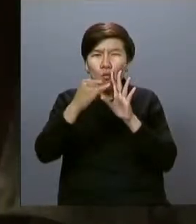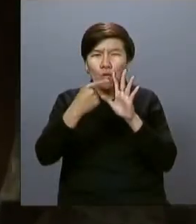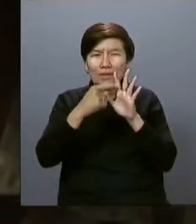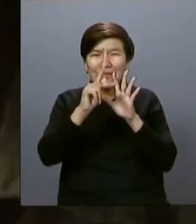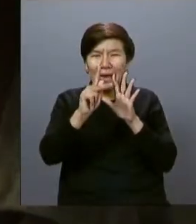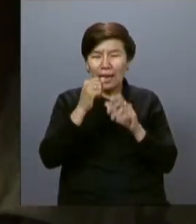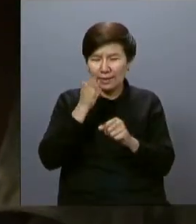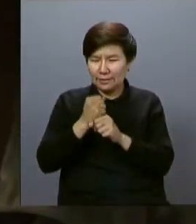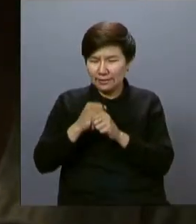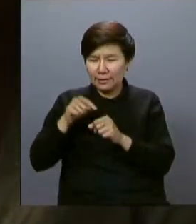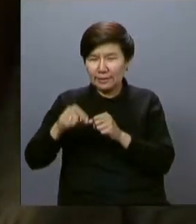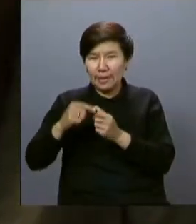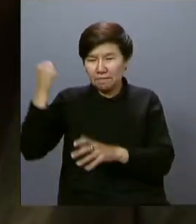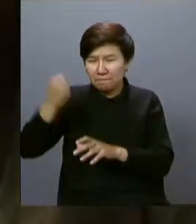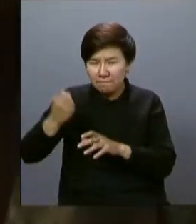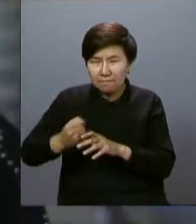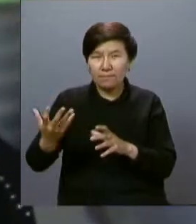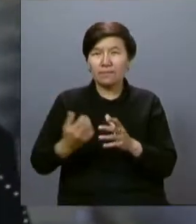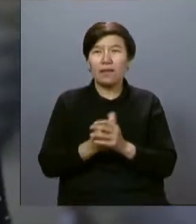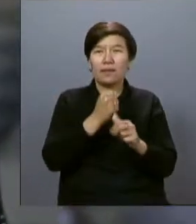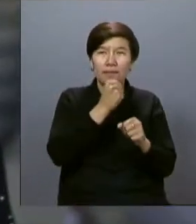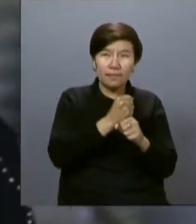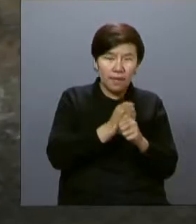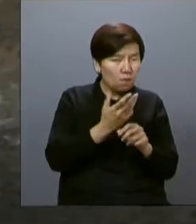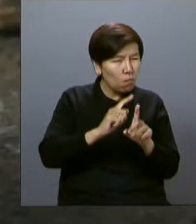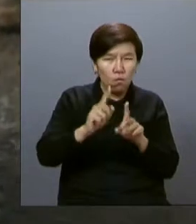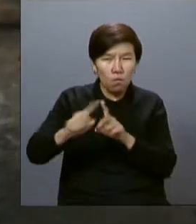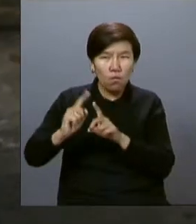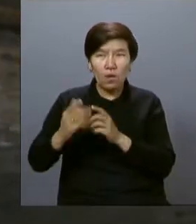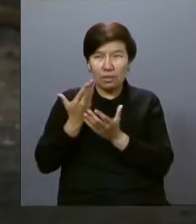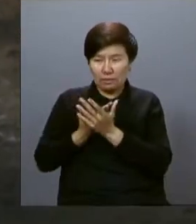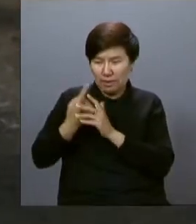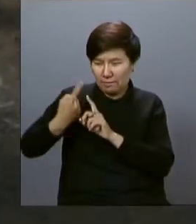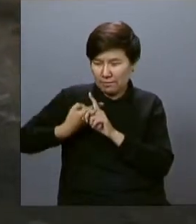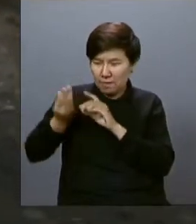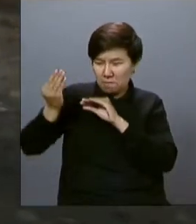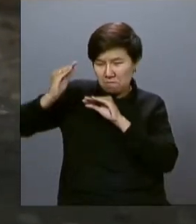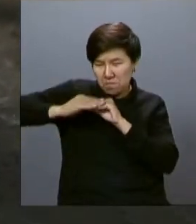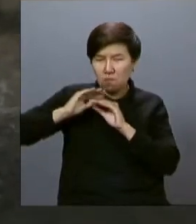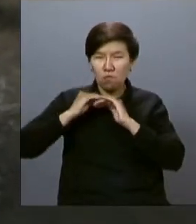ลุ่มผู้ผลิตปลาดุกร้าเป็นต้นเพื่อหวังมีรายได้จุนเจือครอบครัวเพิ่มขึ้น